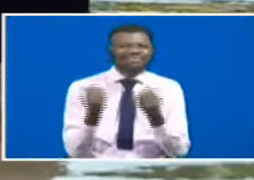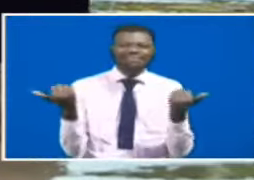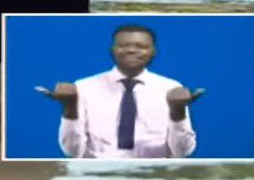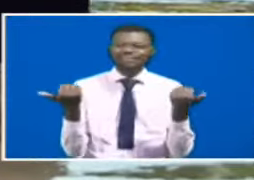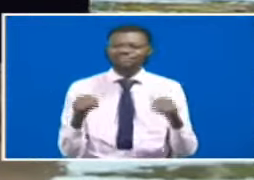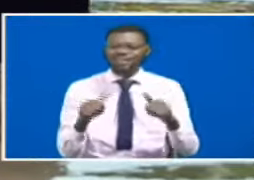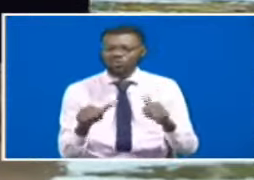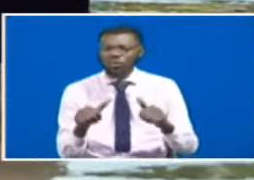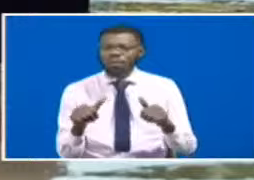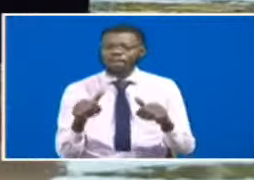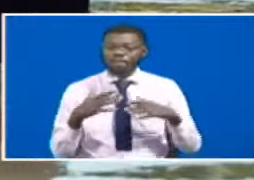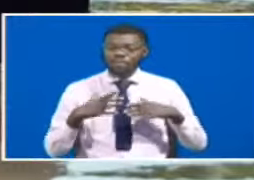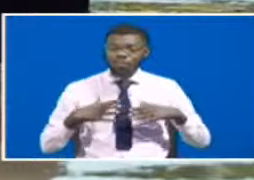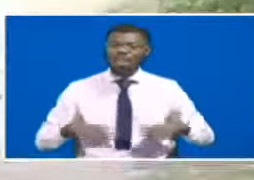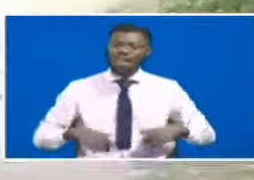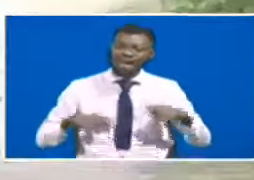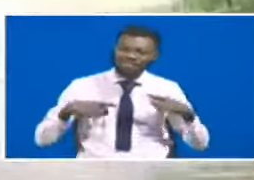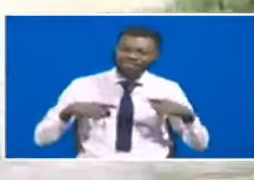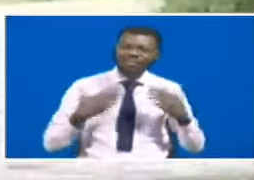Wakenya yataokolewa.